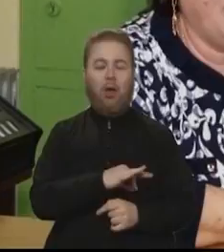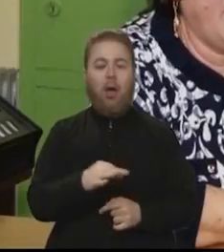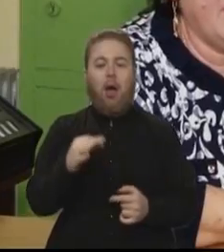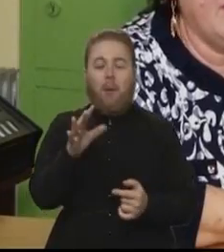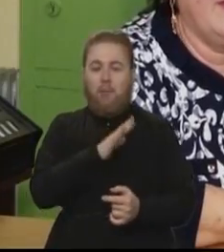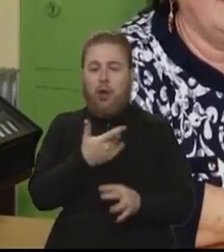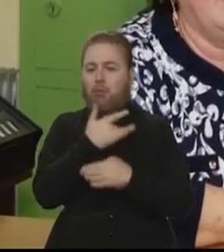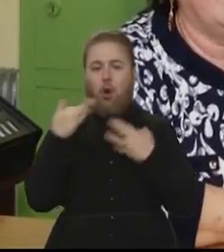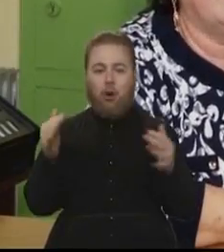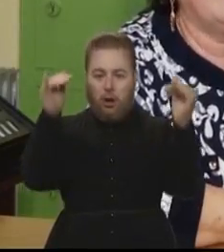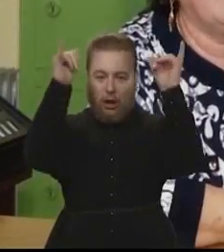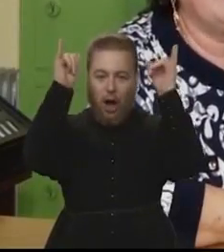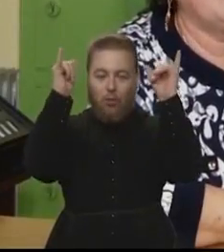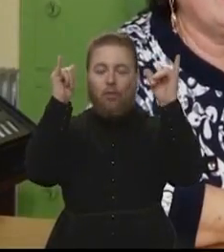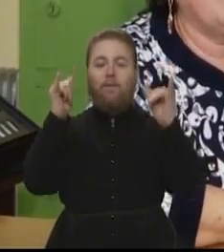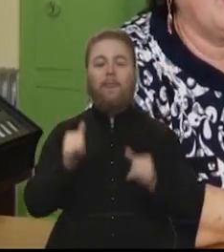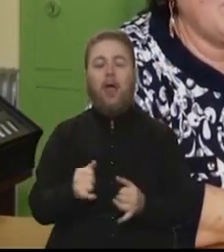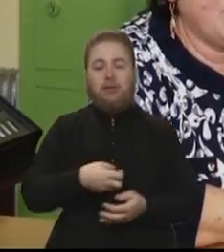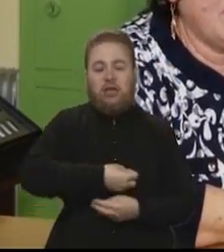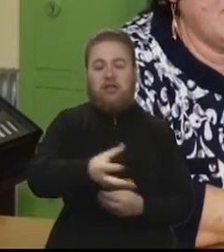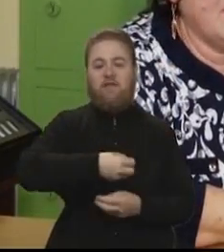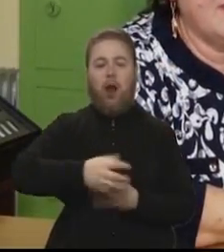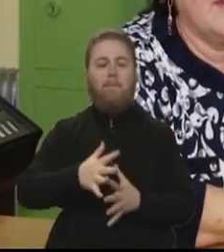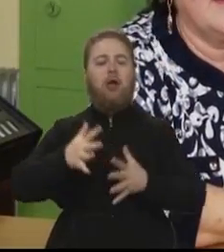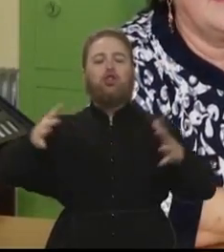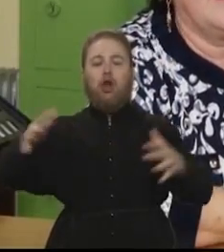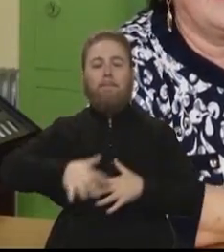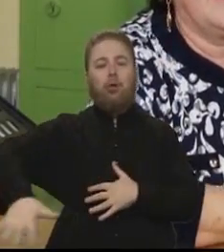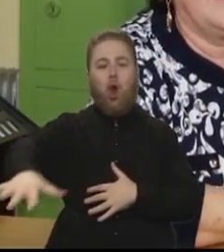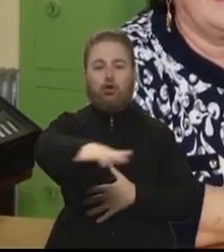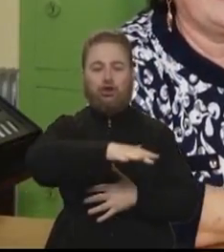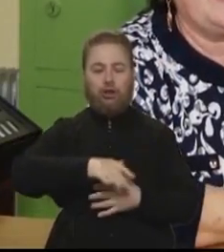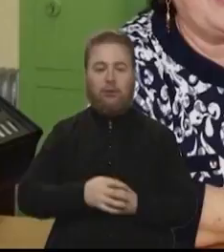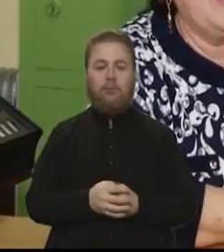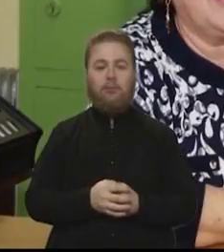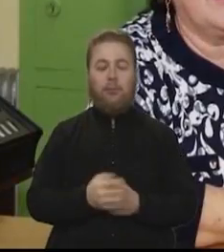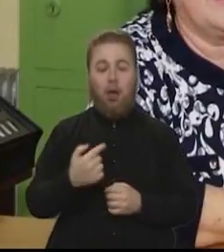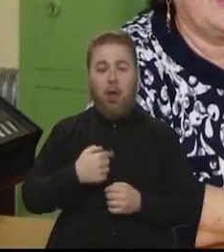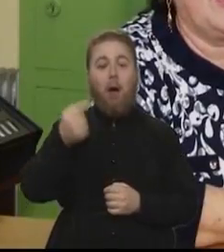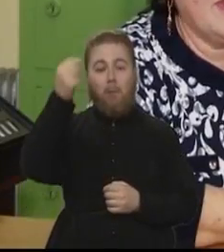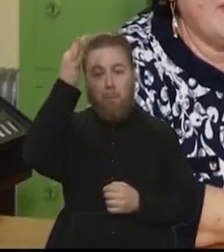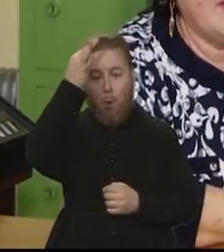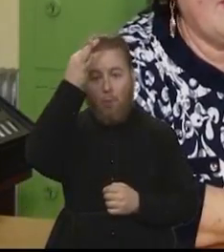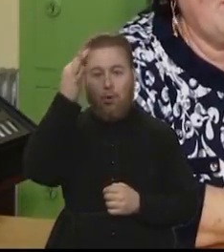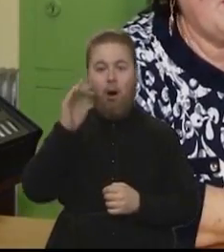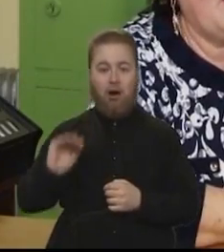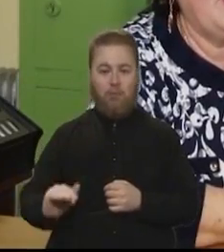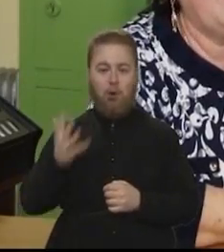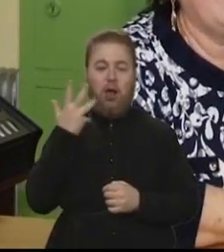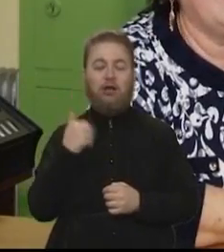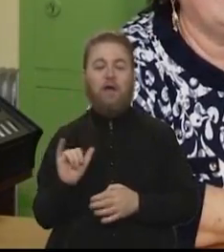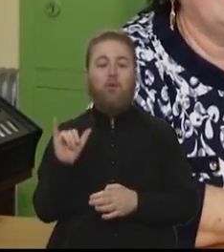большое поголовье, засевал большие площади. Я даже помню ребенком, когда в